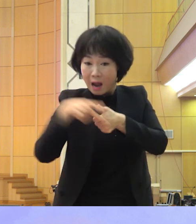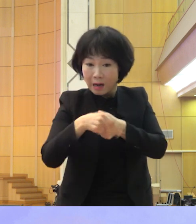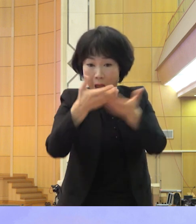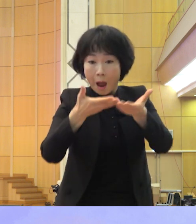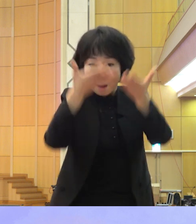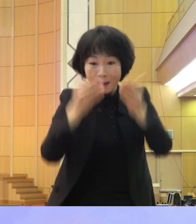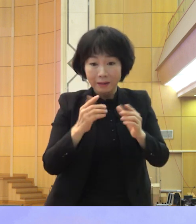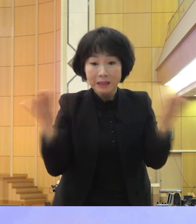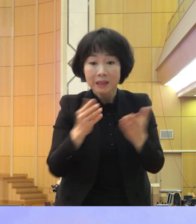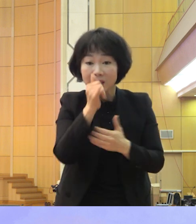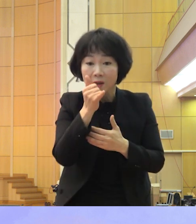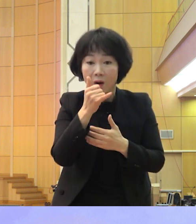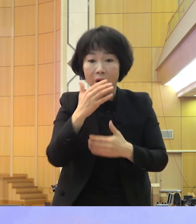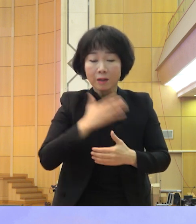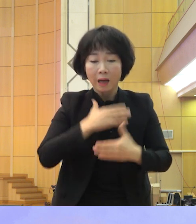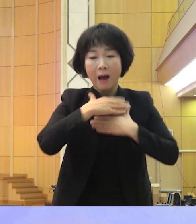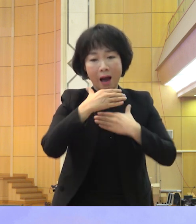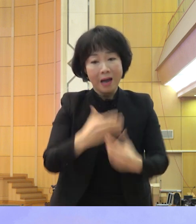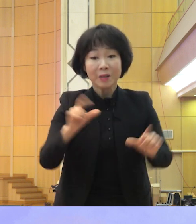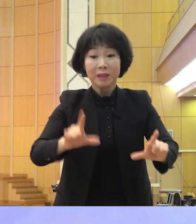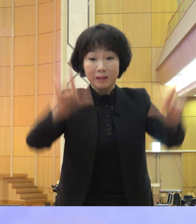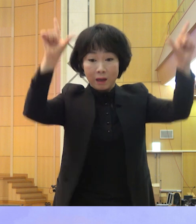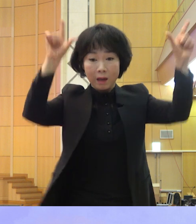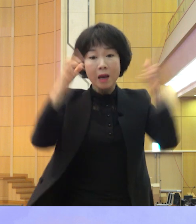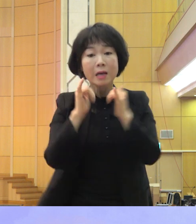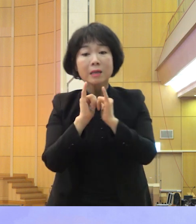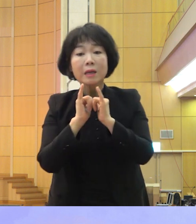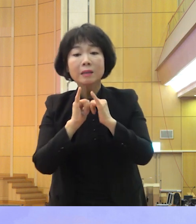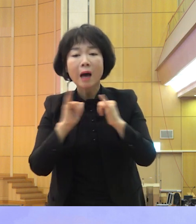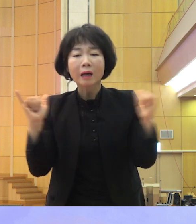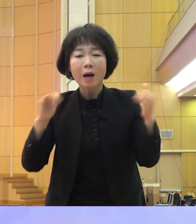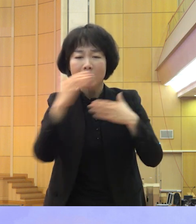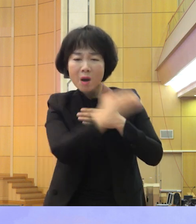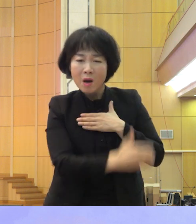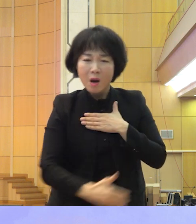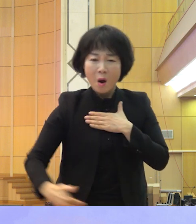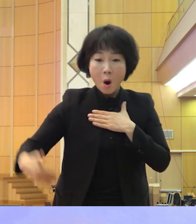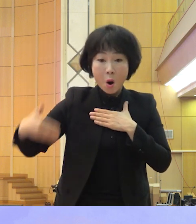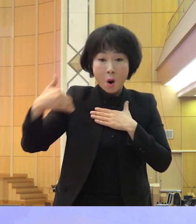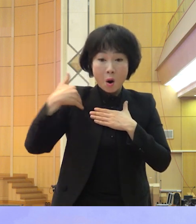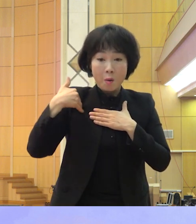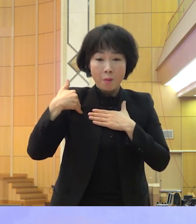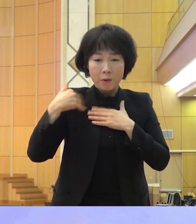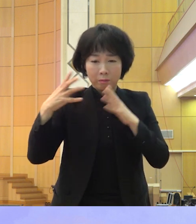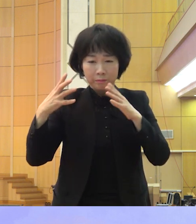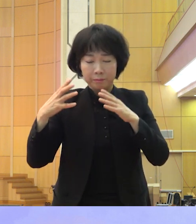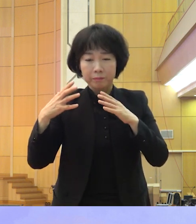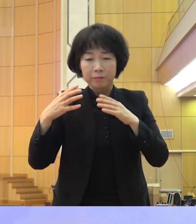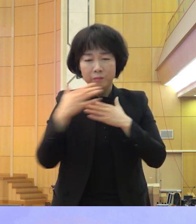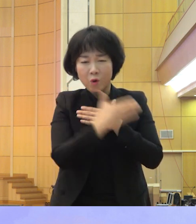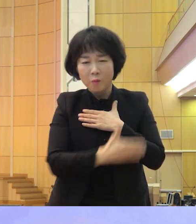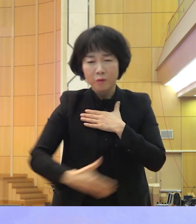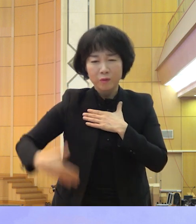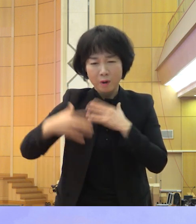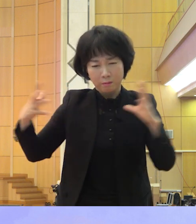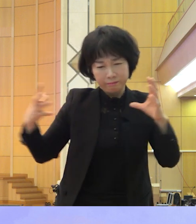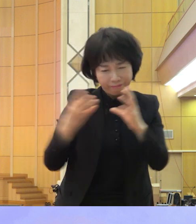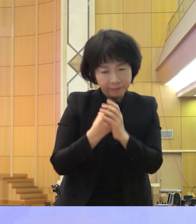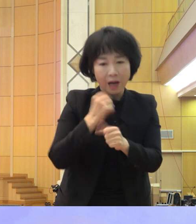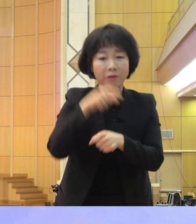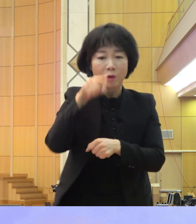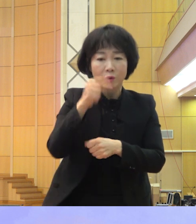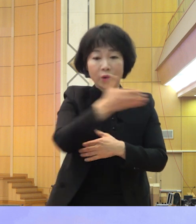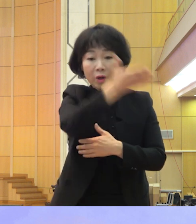받는 일이 있거든. 내가 안식일에 사람의 전신을 건전하게